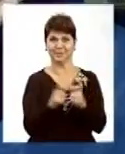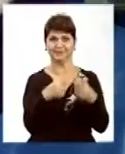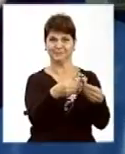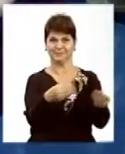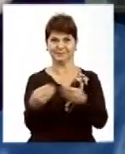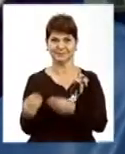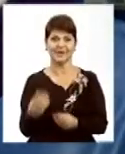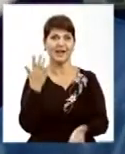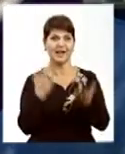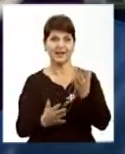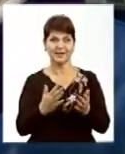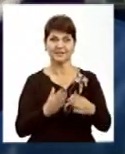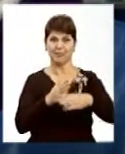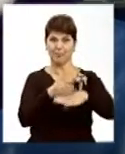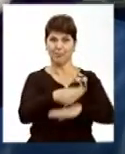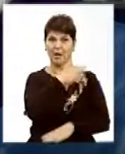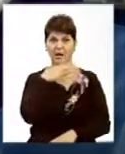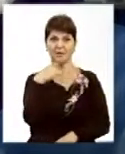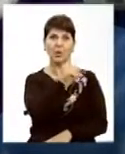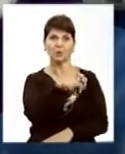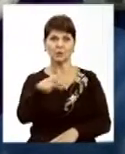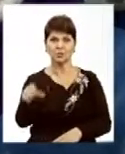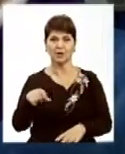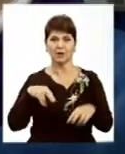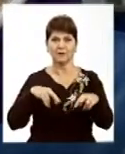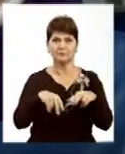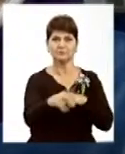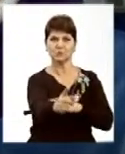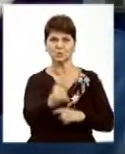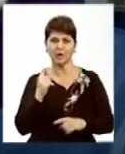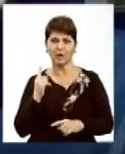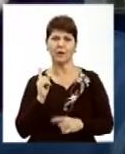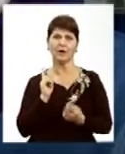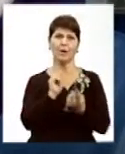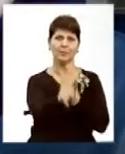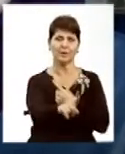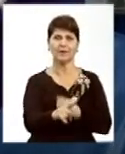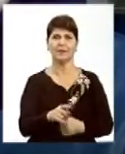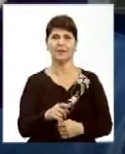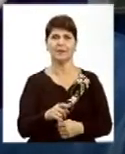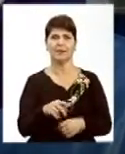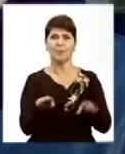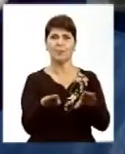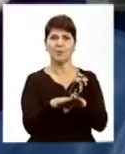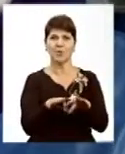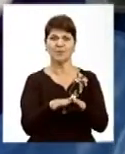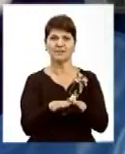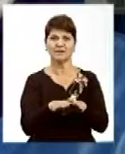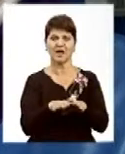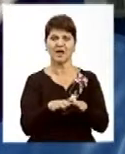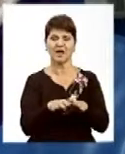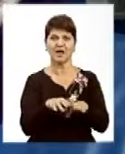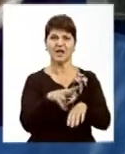Якщо от заходить багато людей, да, пройти шлях туди-назад, ну, якби порівняно із